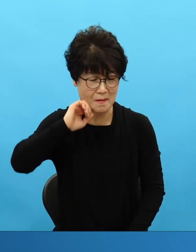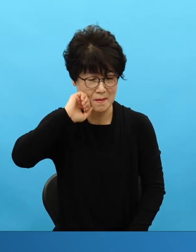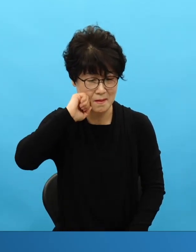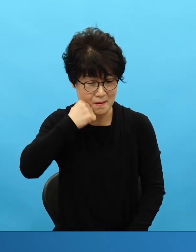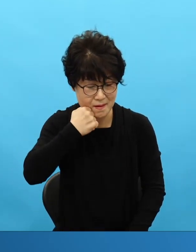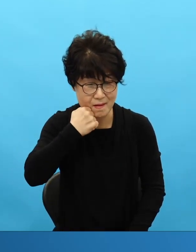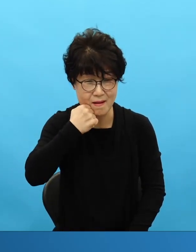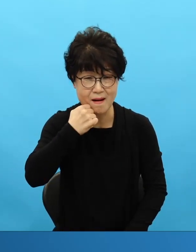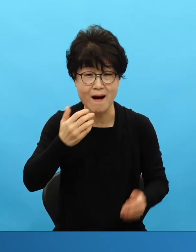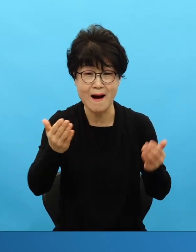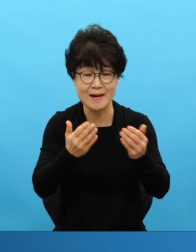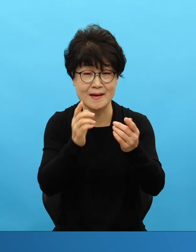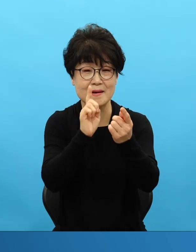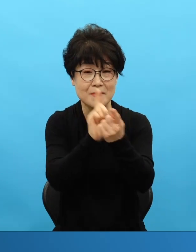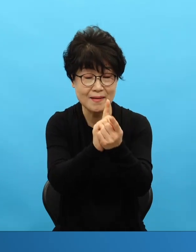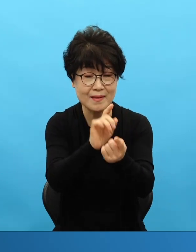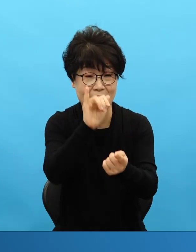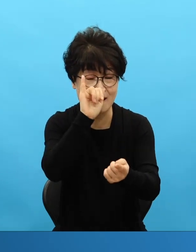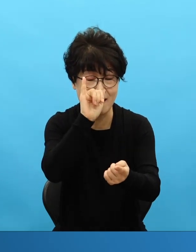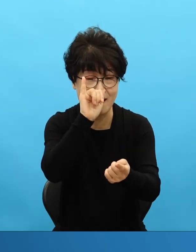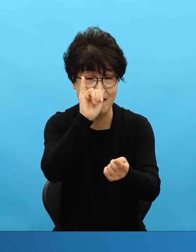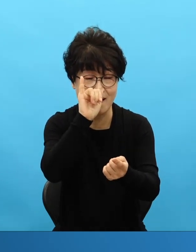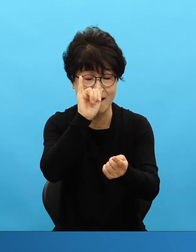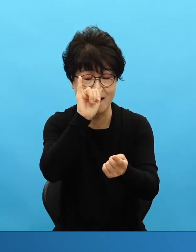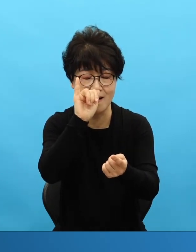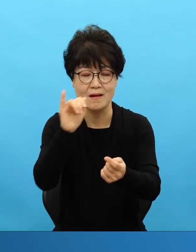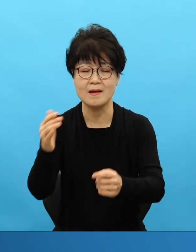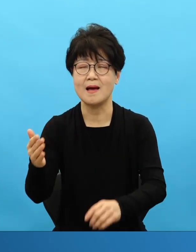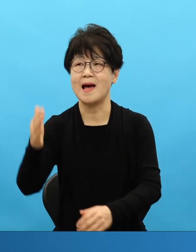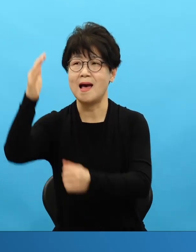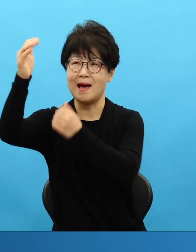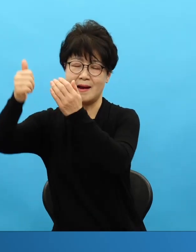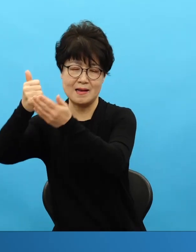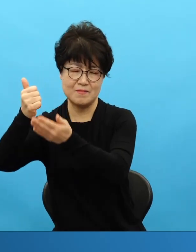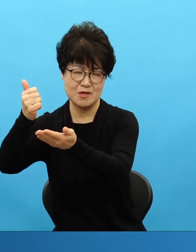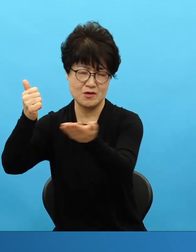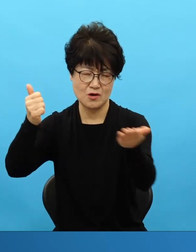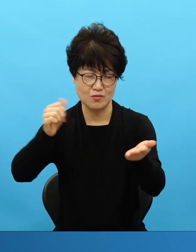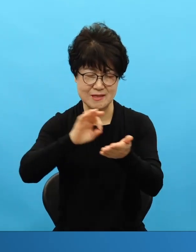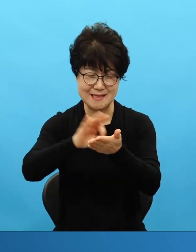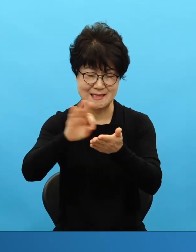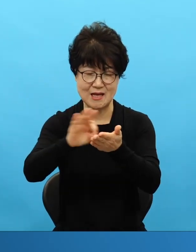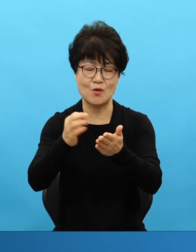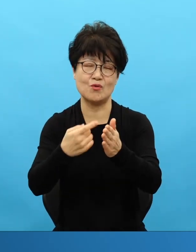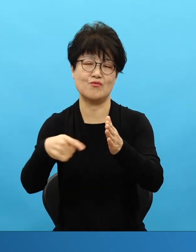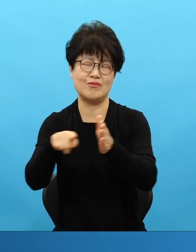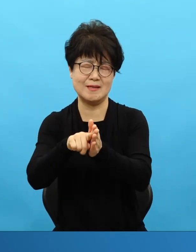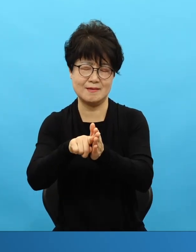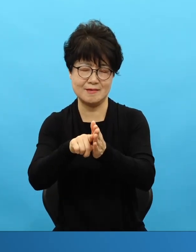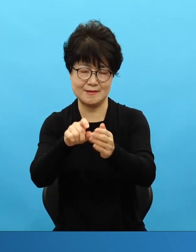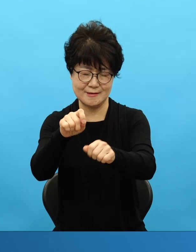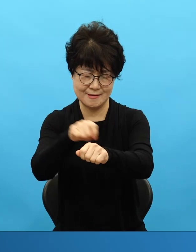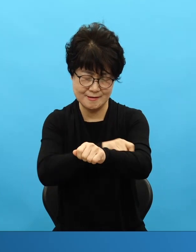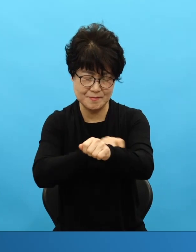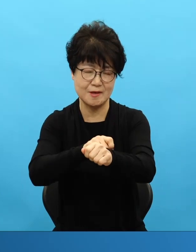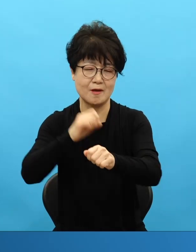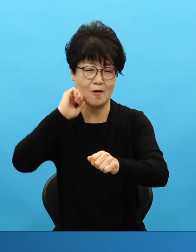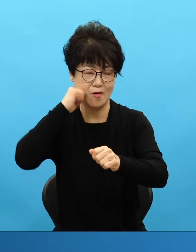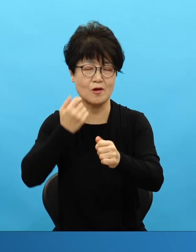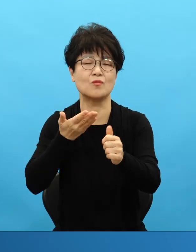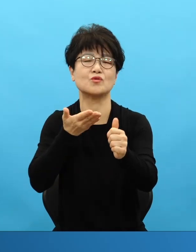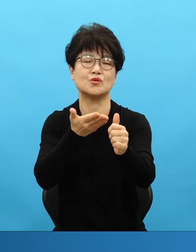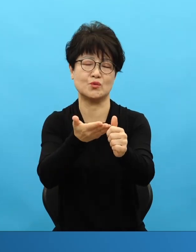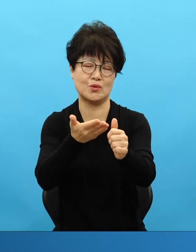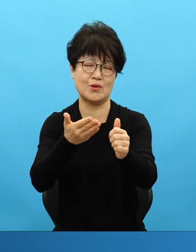그거는 여러분을 특별하게 하나님이 뽑아내려고 하는 갱신입니다. Many of the difficulties, the conflicts, all those